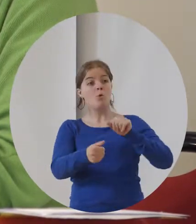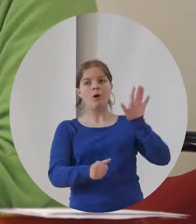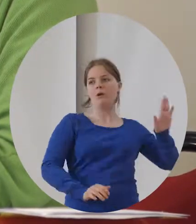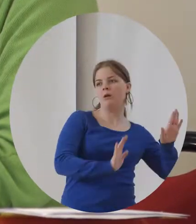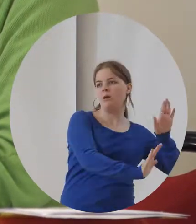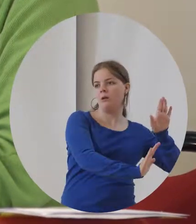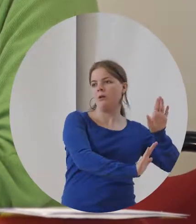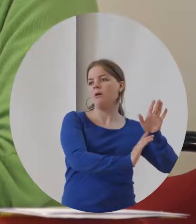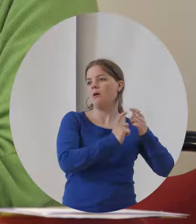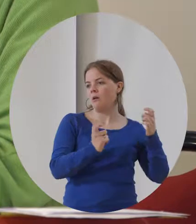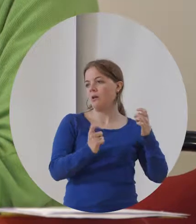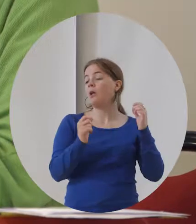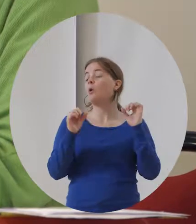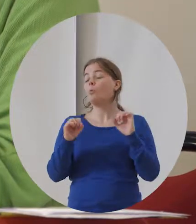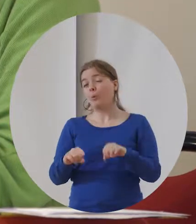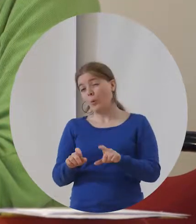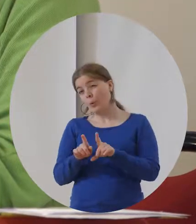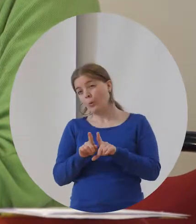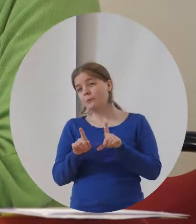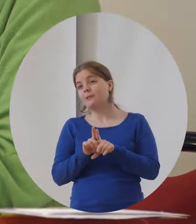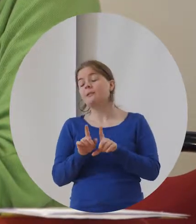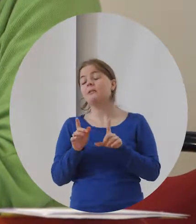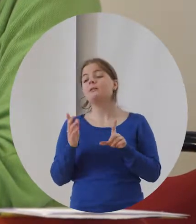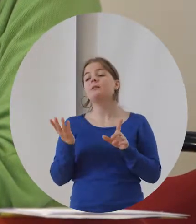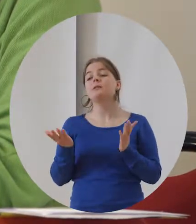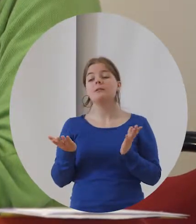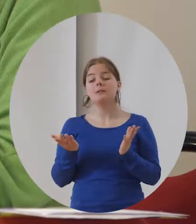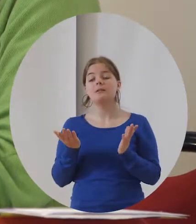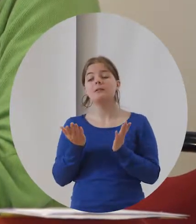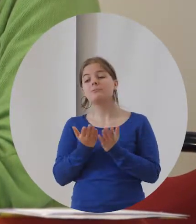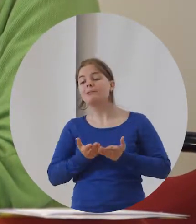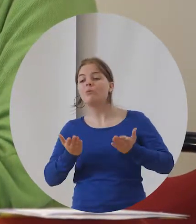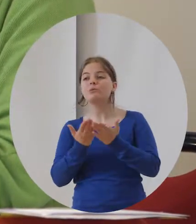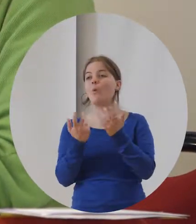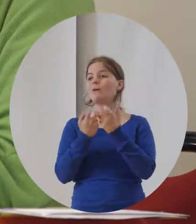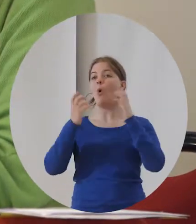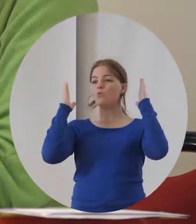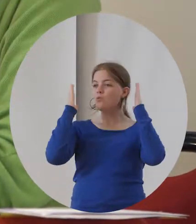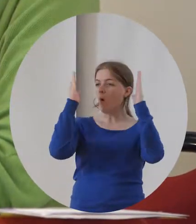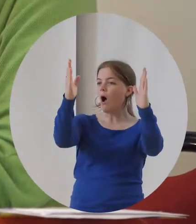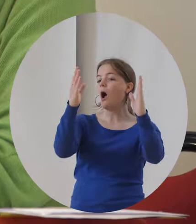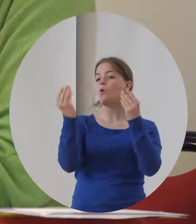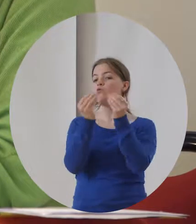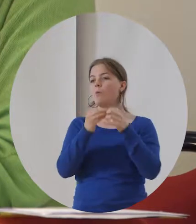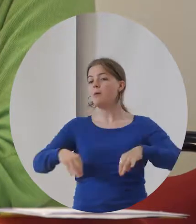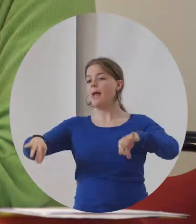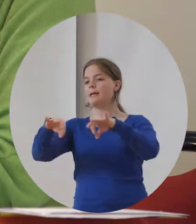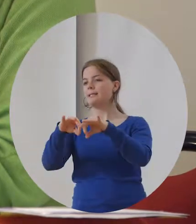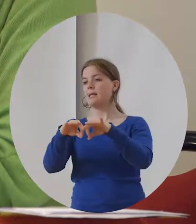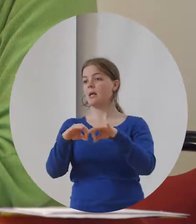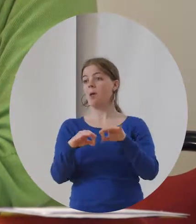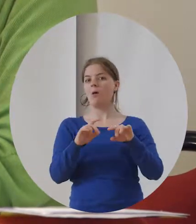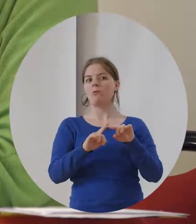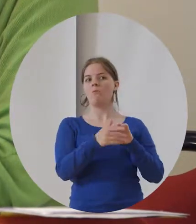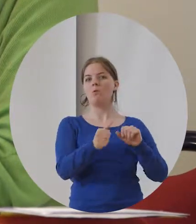Il peut aussi se passer le fait que quand ils sont dans un couloir ou dans une pièce, ils vont rechercher à